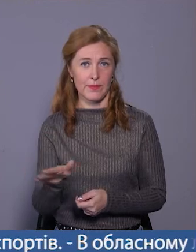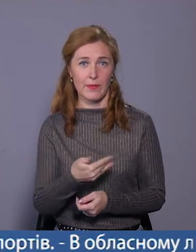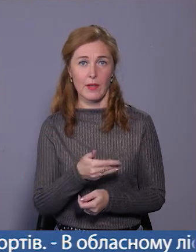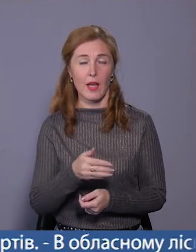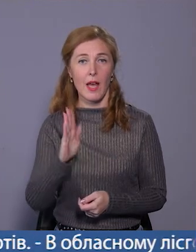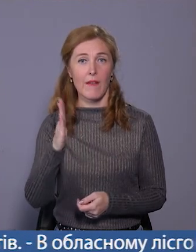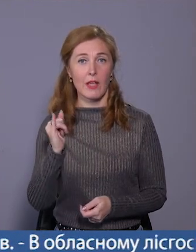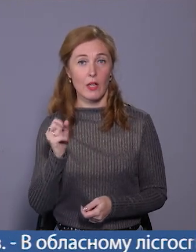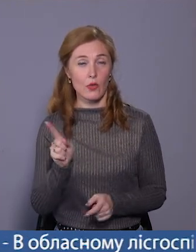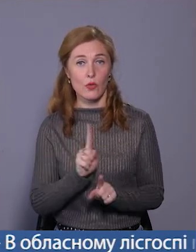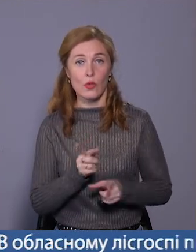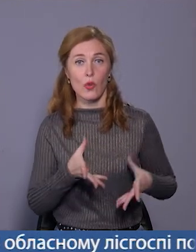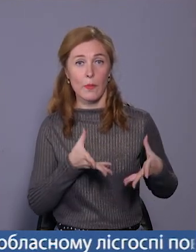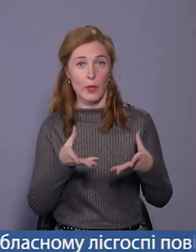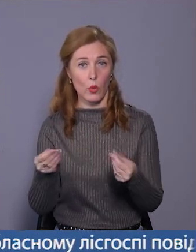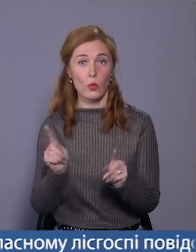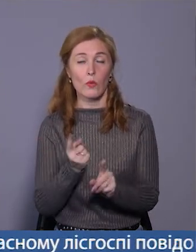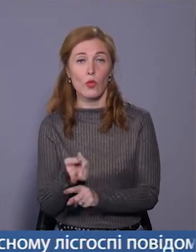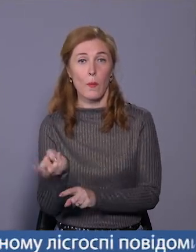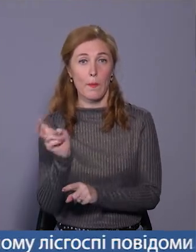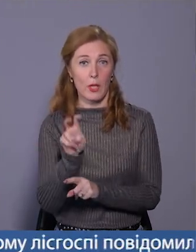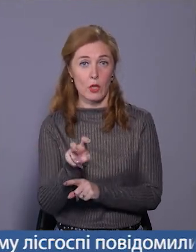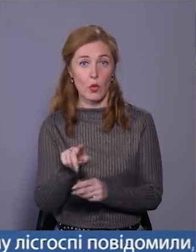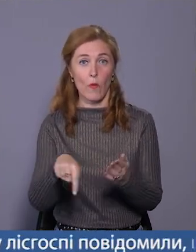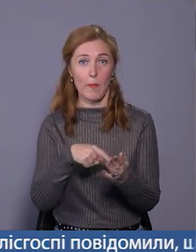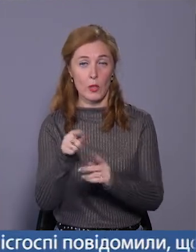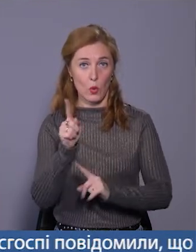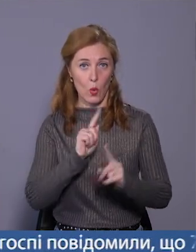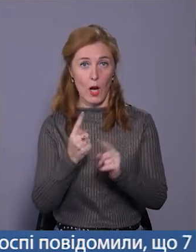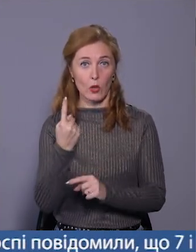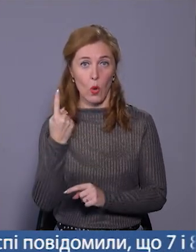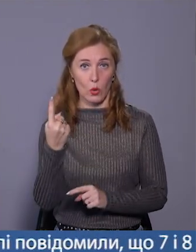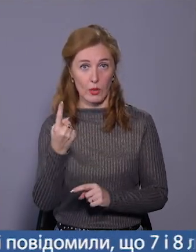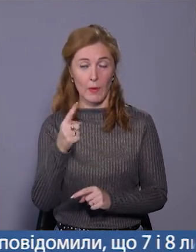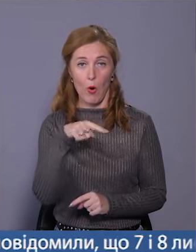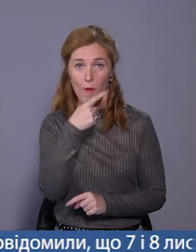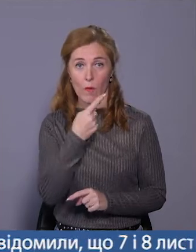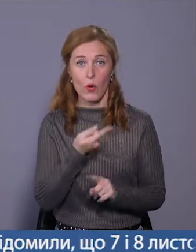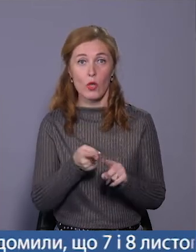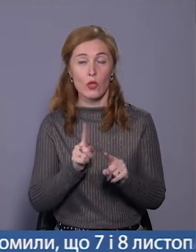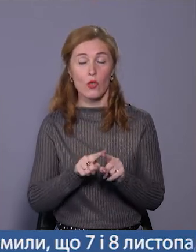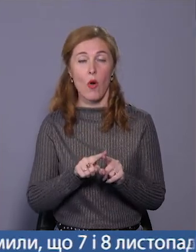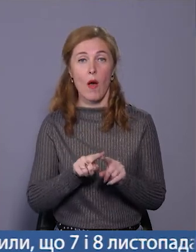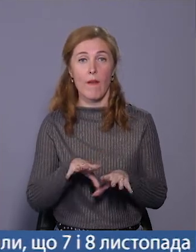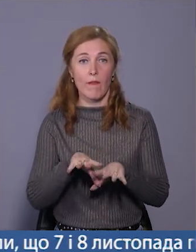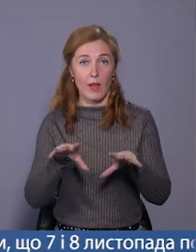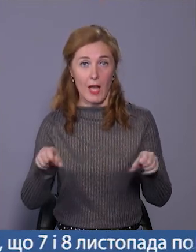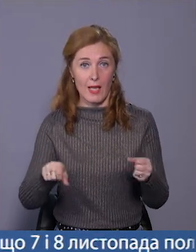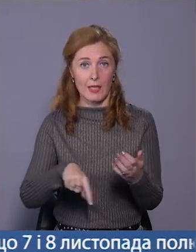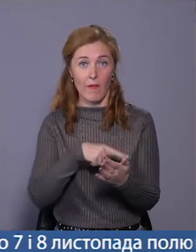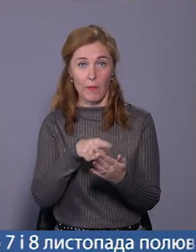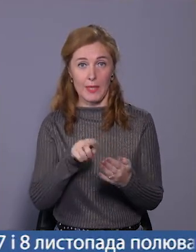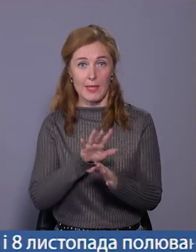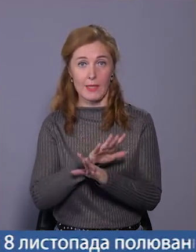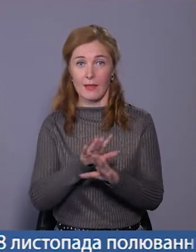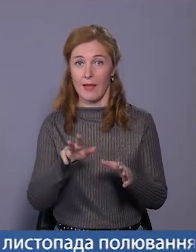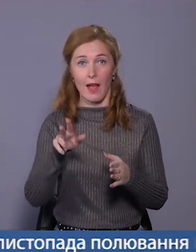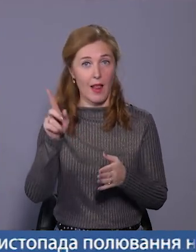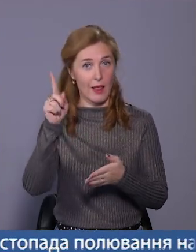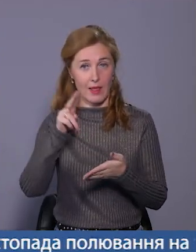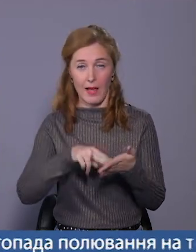Вікарчук, який переконує, що прийшов у міську раду один, стверджує, влада у місті нелегітимна. А під час місцевих виборів у його